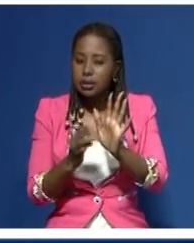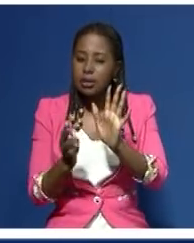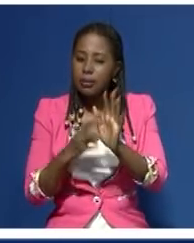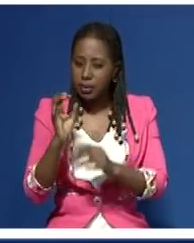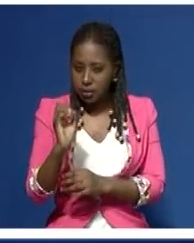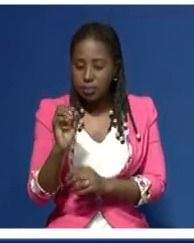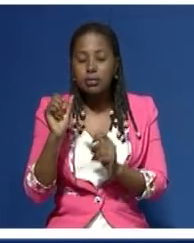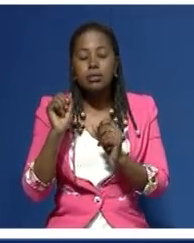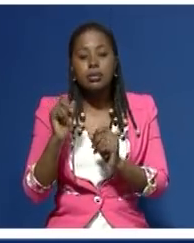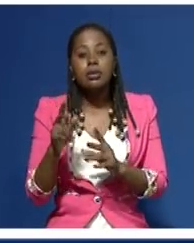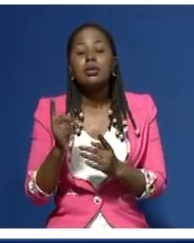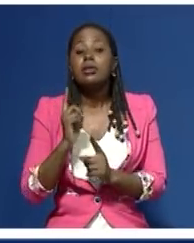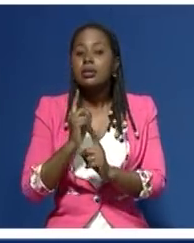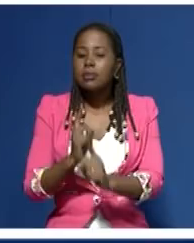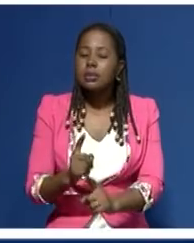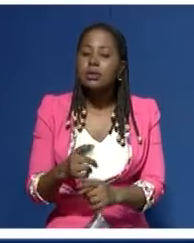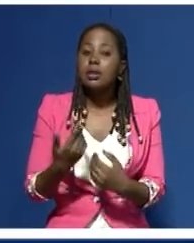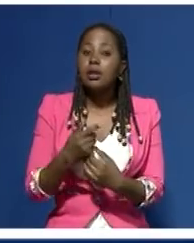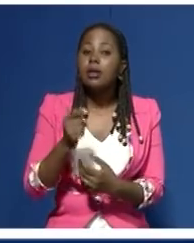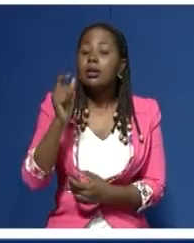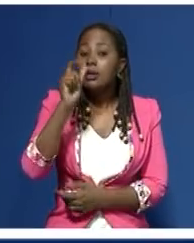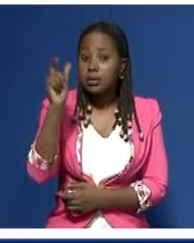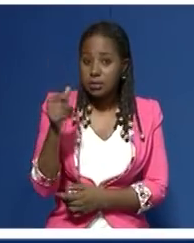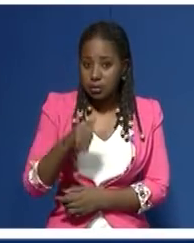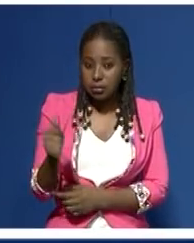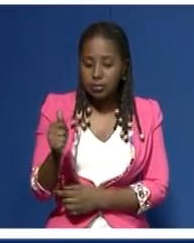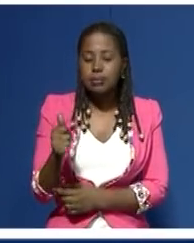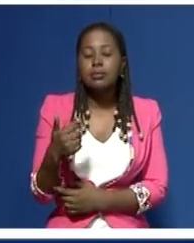27,980 lakini vile vile ikifuatia Italy.